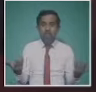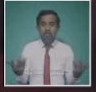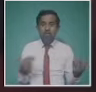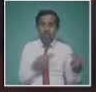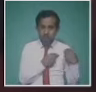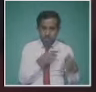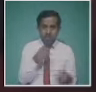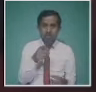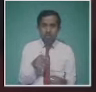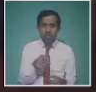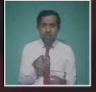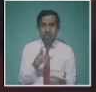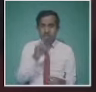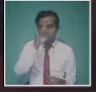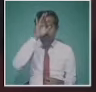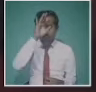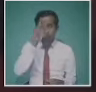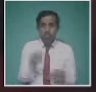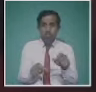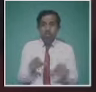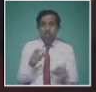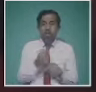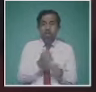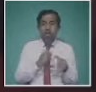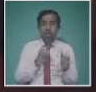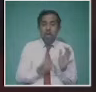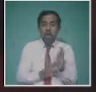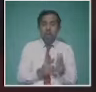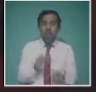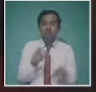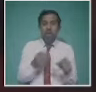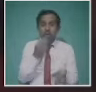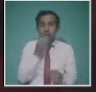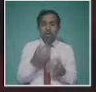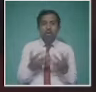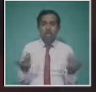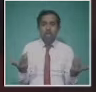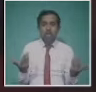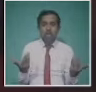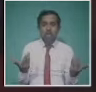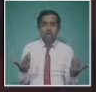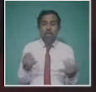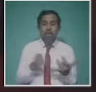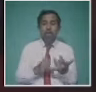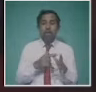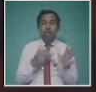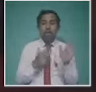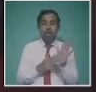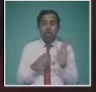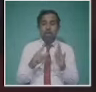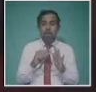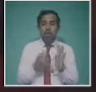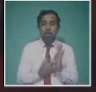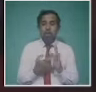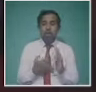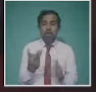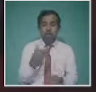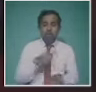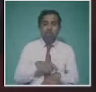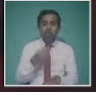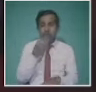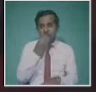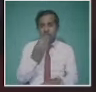කියනවද? කුරුණෑගල මිනිස්සුන්ට ගල්ගමුවේ මිනිස්සුන්ට කන්න නැහැ. ඔබතුමාගේ සාම්පූර් වල සේරු වල මිනිස්සුන්ට තුන් වේල කන්න